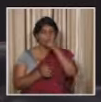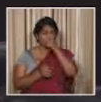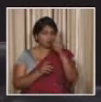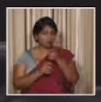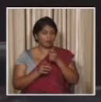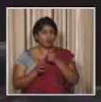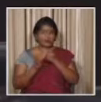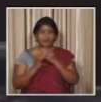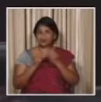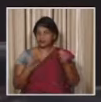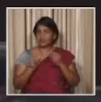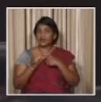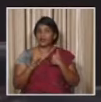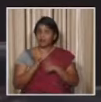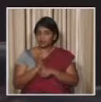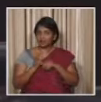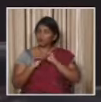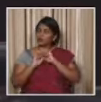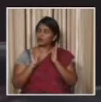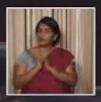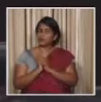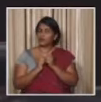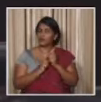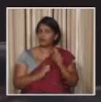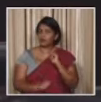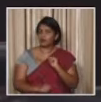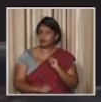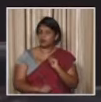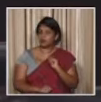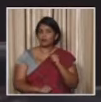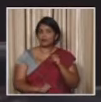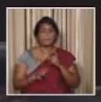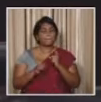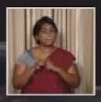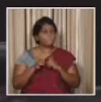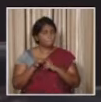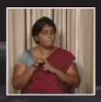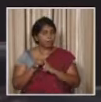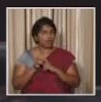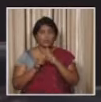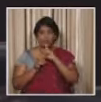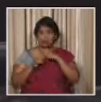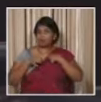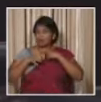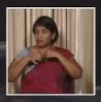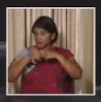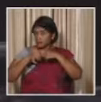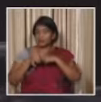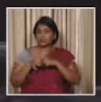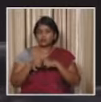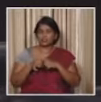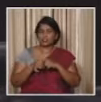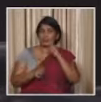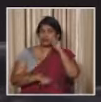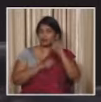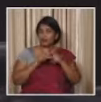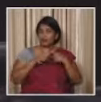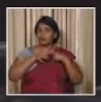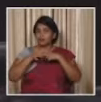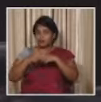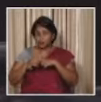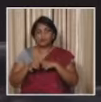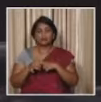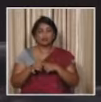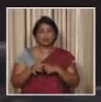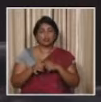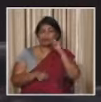ඇක්ට් එකද මේ සියල්ල හරහා කරන්නේ මොකද්ද? මේ ප්‍රශ්න කිරීමට එරෙහිව පුරවැසියා මේවා ප්‍රශ්න